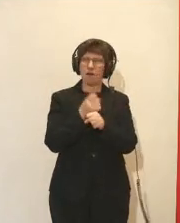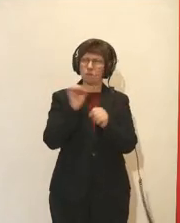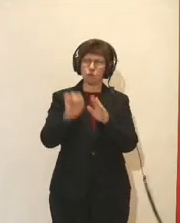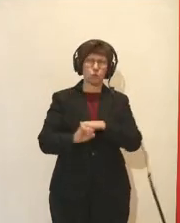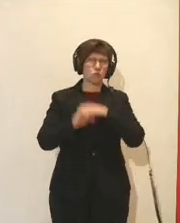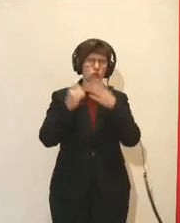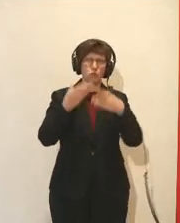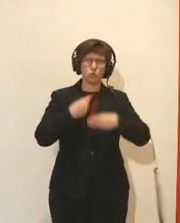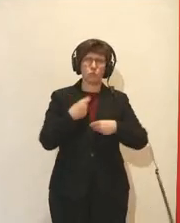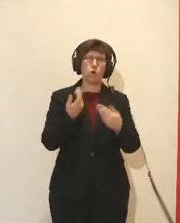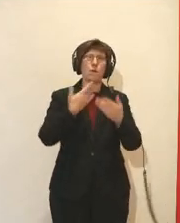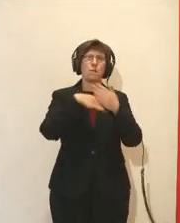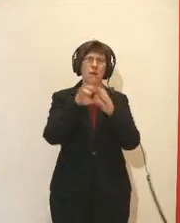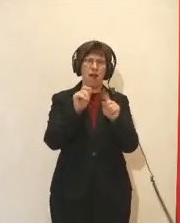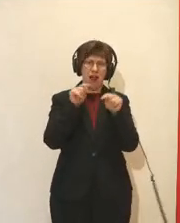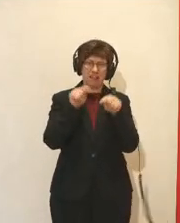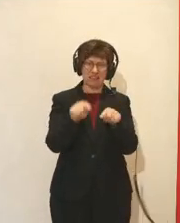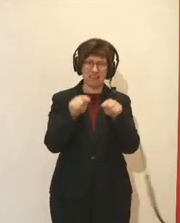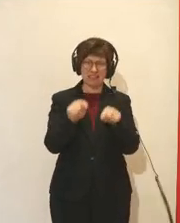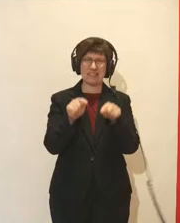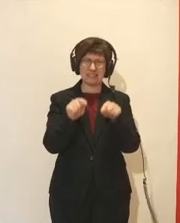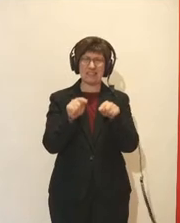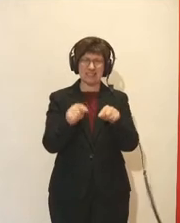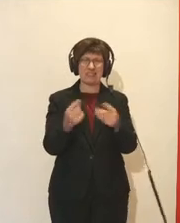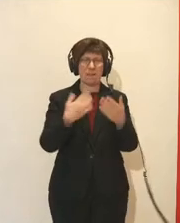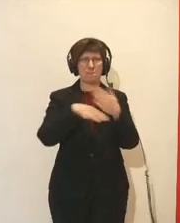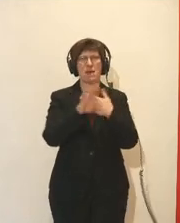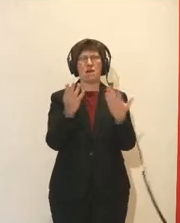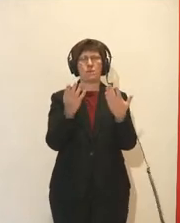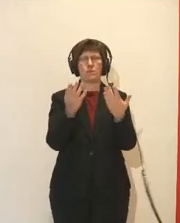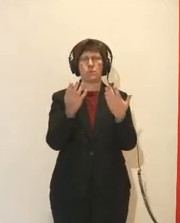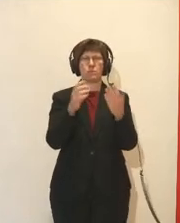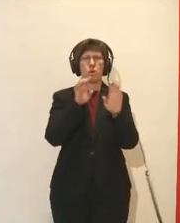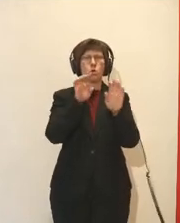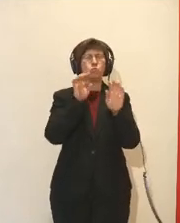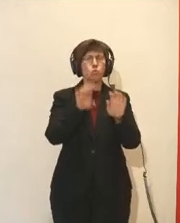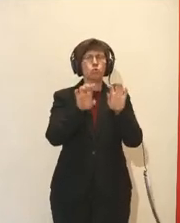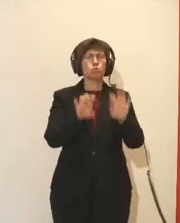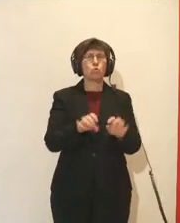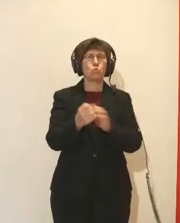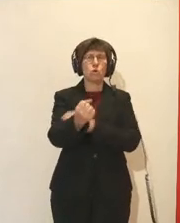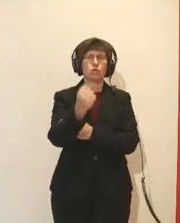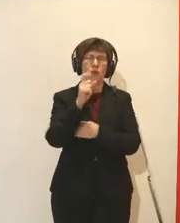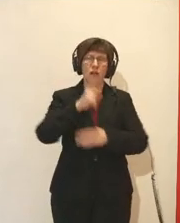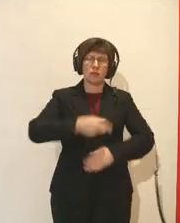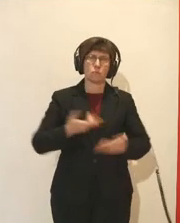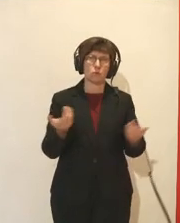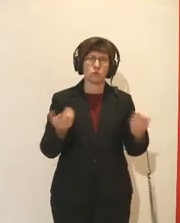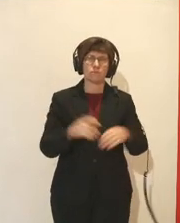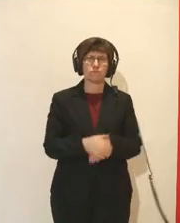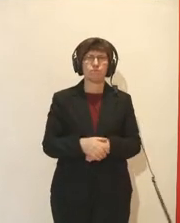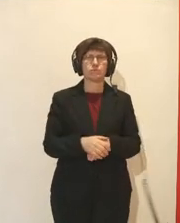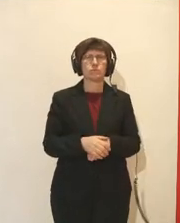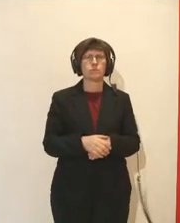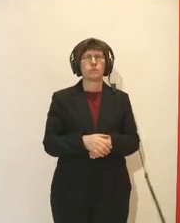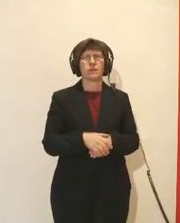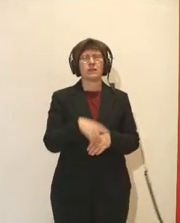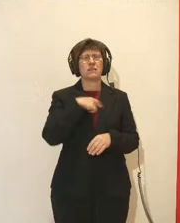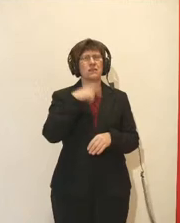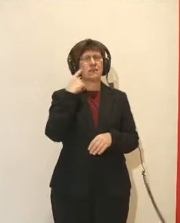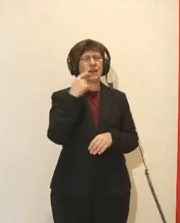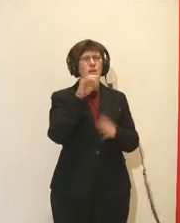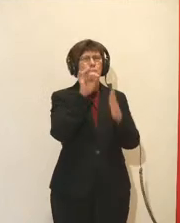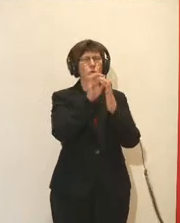wie und strukturen stärken anstellen also ich finde eigentlich